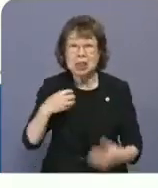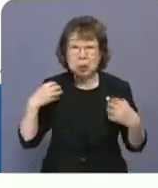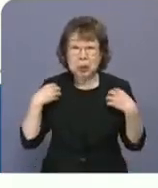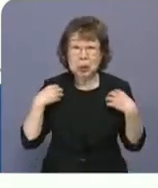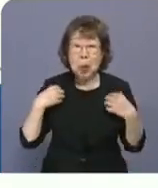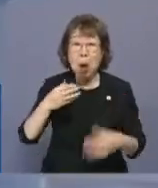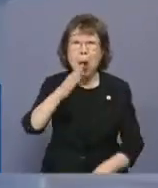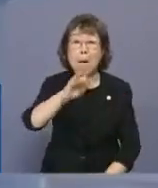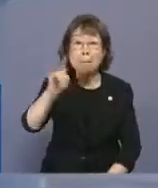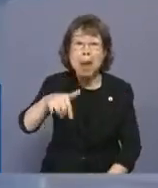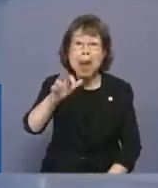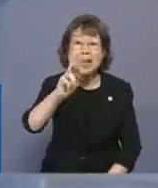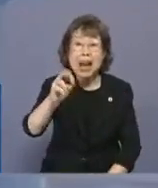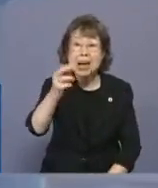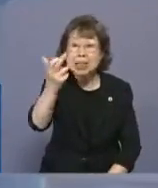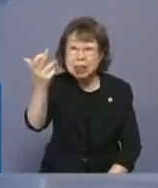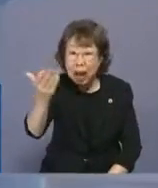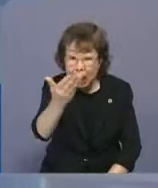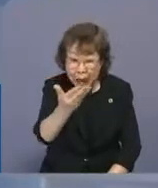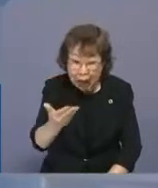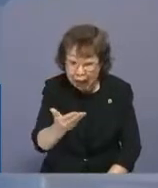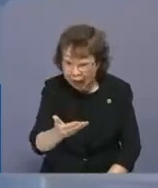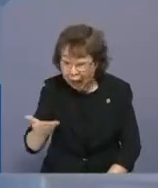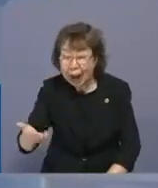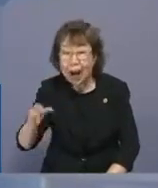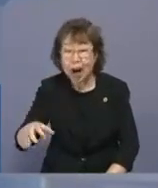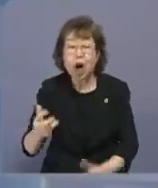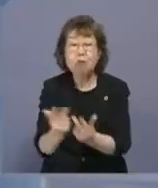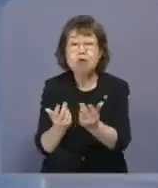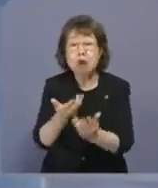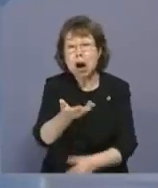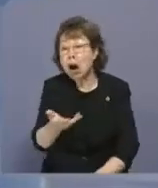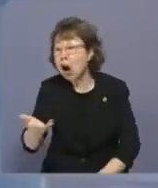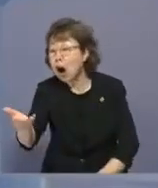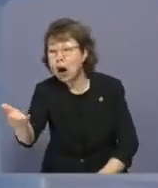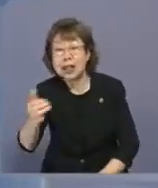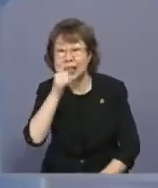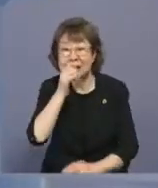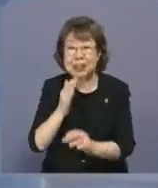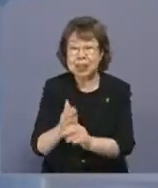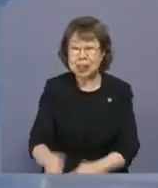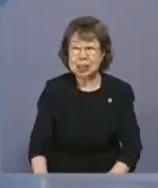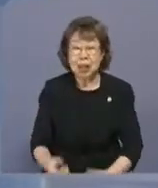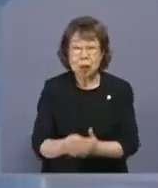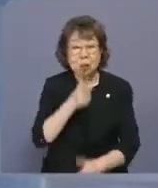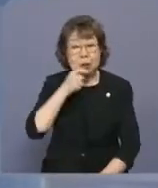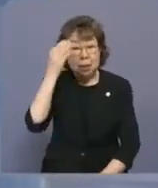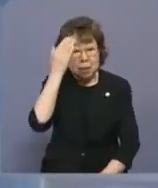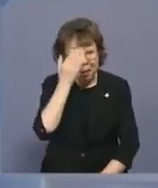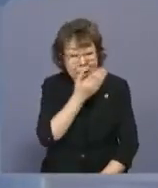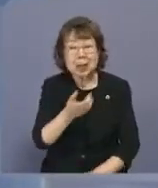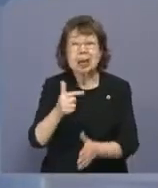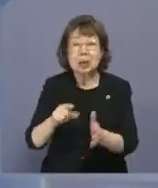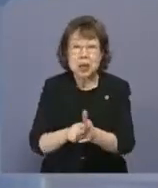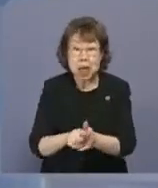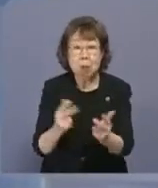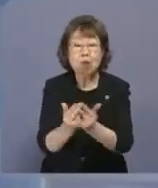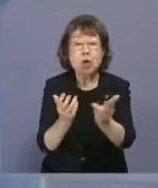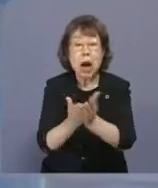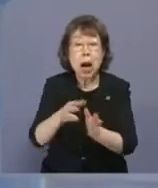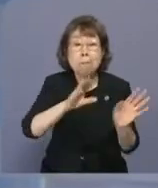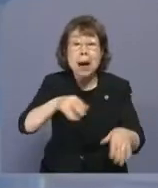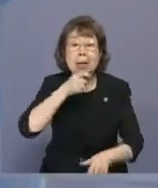백양산에서 발원해서 부산 진구, 남구, 동구를 거쳐 북항으로 흐르고 있습니다. 동천 수질 개선 사업의 일환으로 북항의